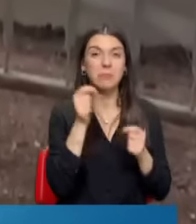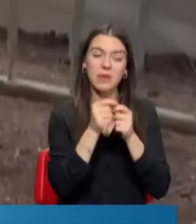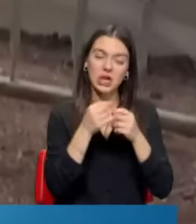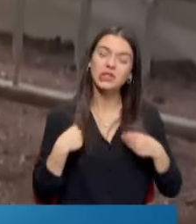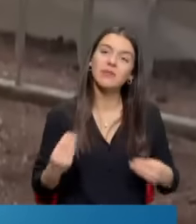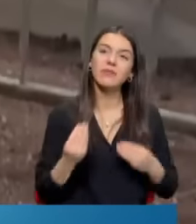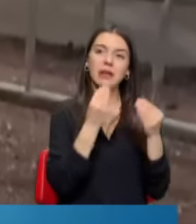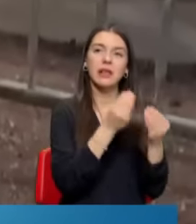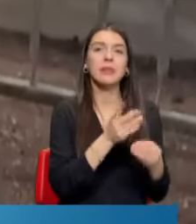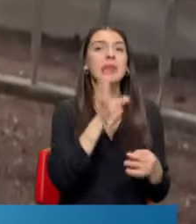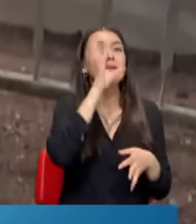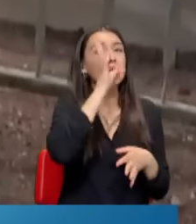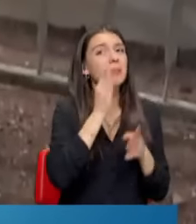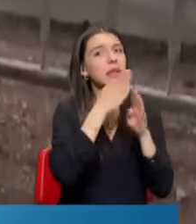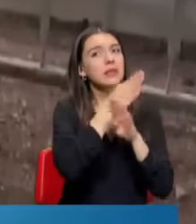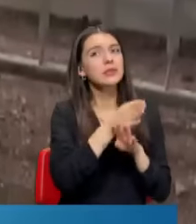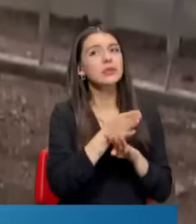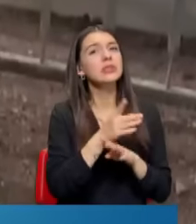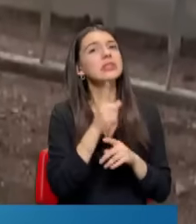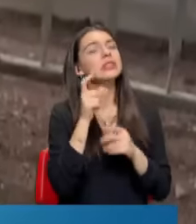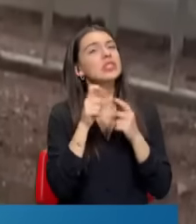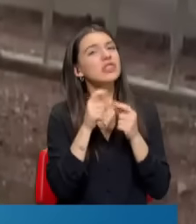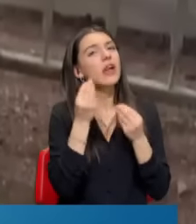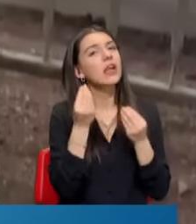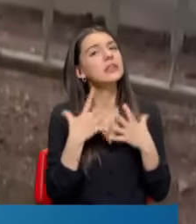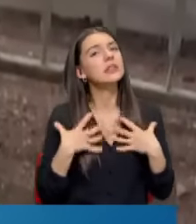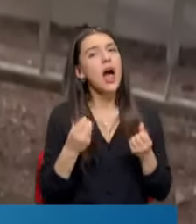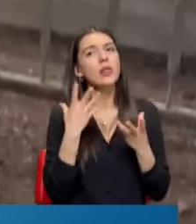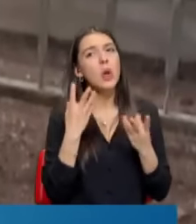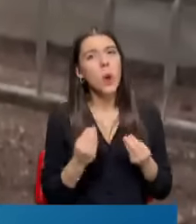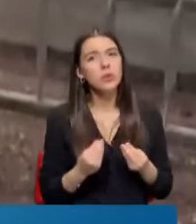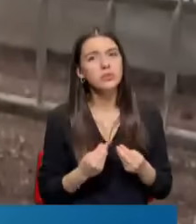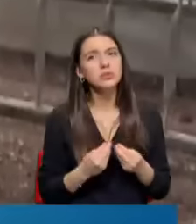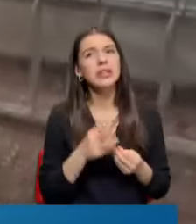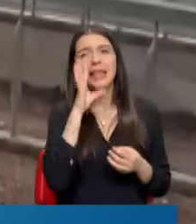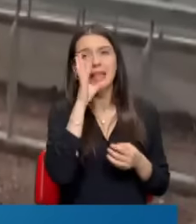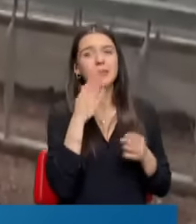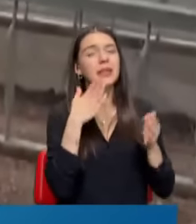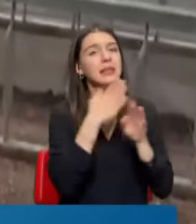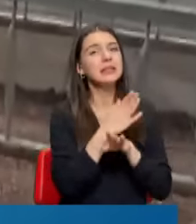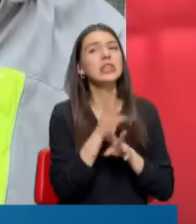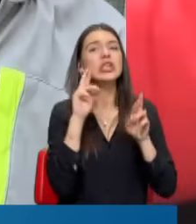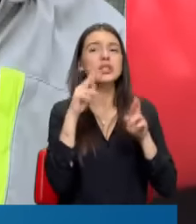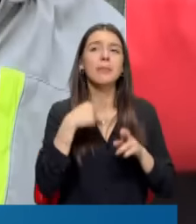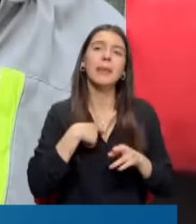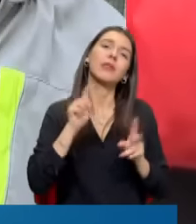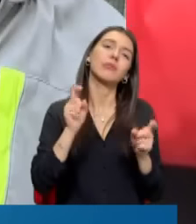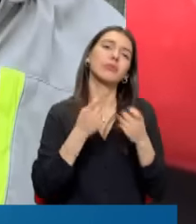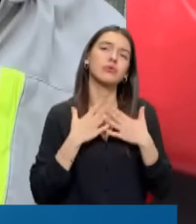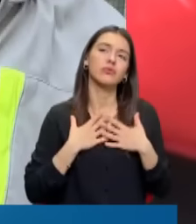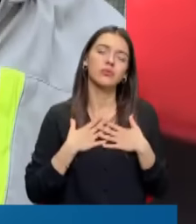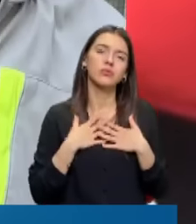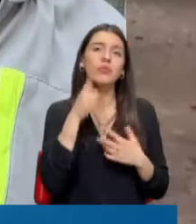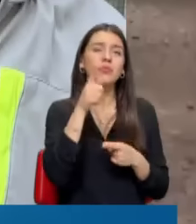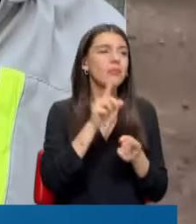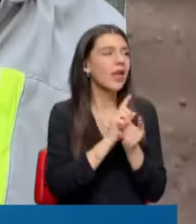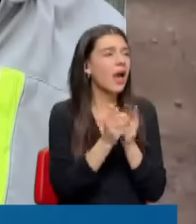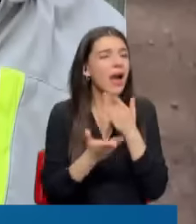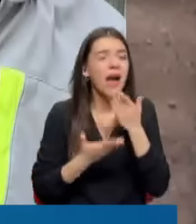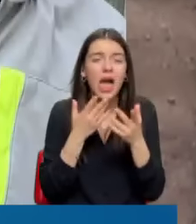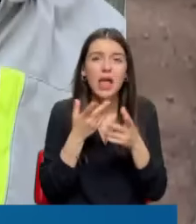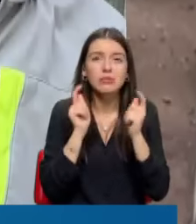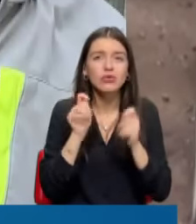bağışladık. Eğer kime gittiyse de şifa olsun. Kime gittiyse de inşallah bir gün beni bulur. Tarifi olmayan o acıyı